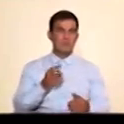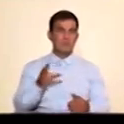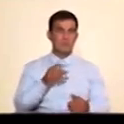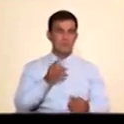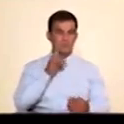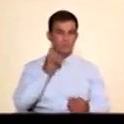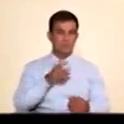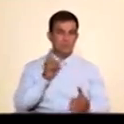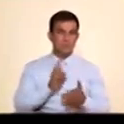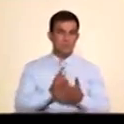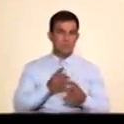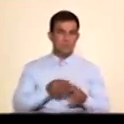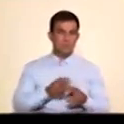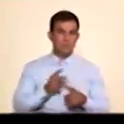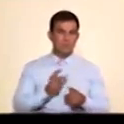zarur bo'ladi.